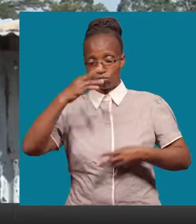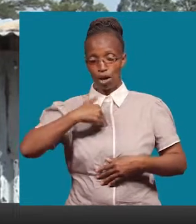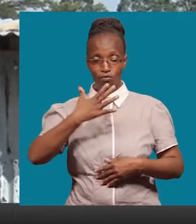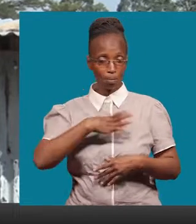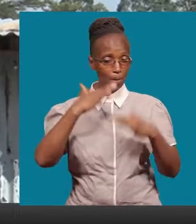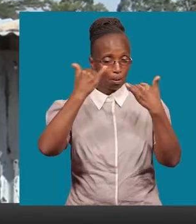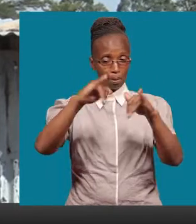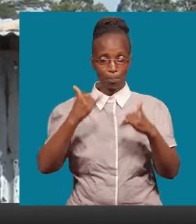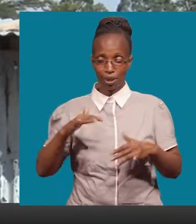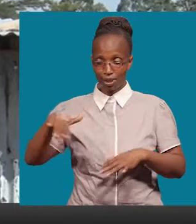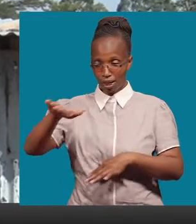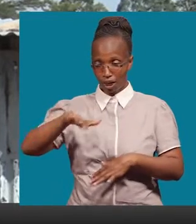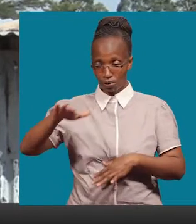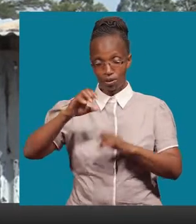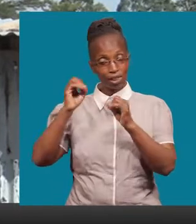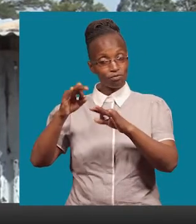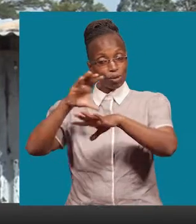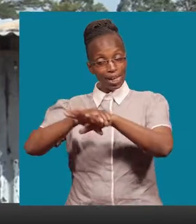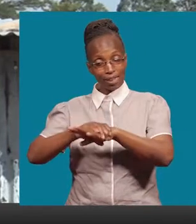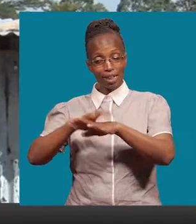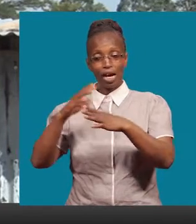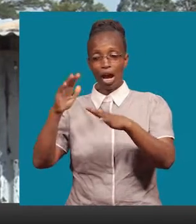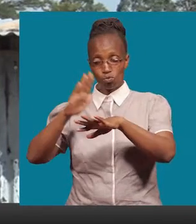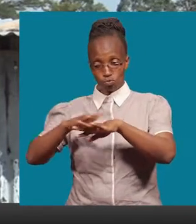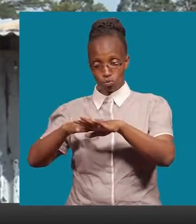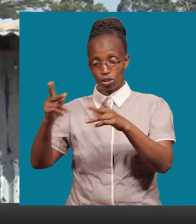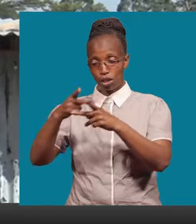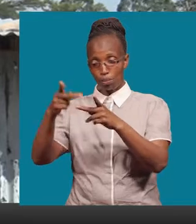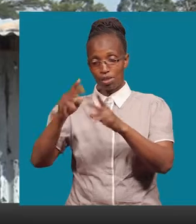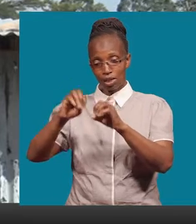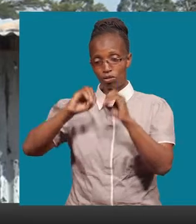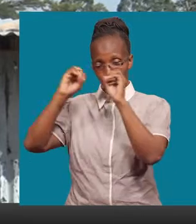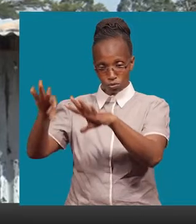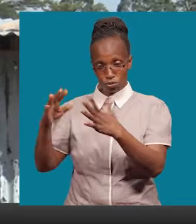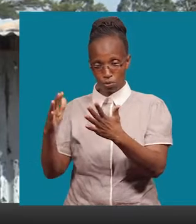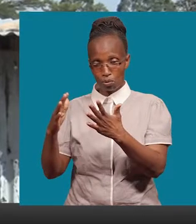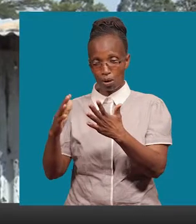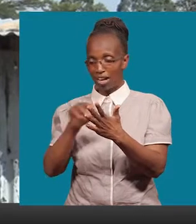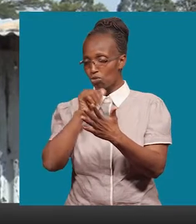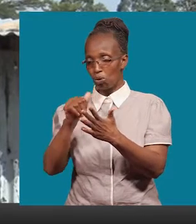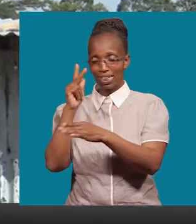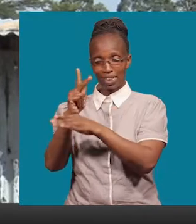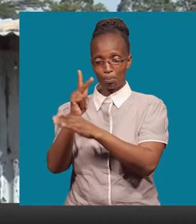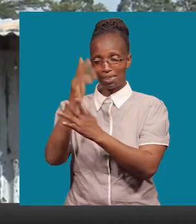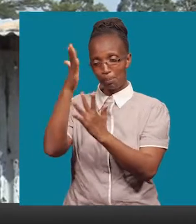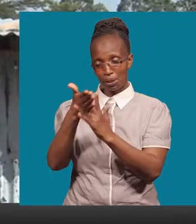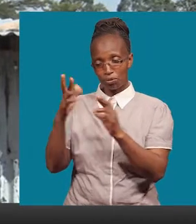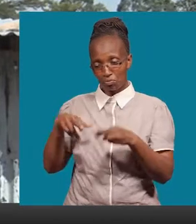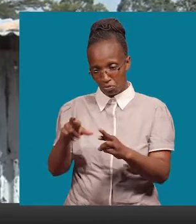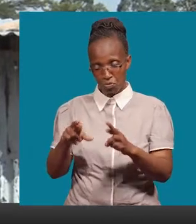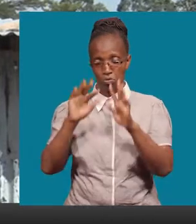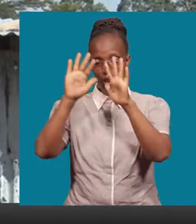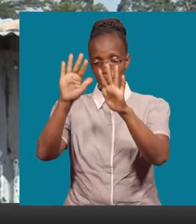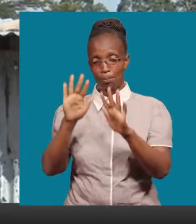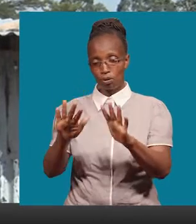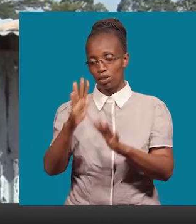wanauza vyakula hapa, kuna watu wanachezea hapa. So tungepata mahala ambapo tunaweza peleka dump site kuliko kuweka katikati ya stage,